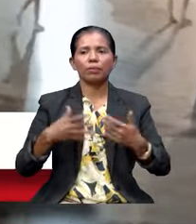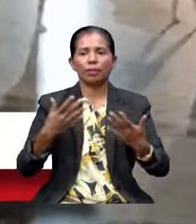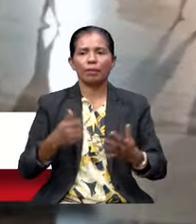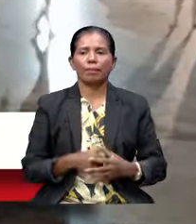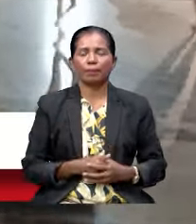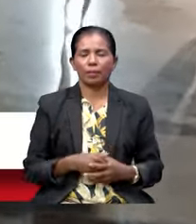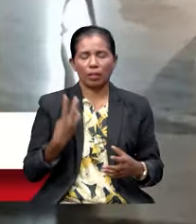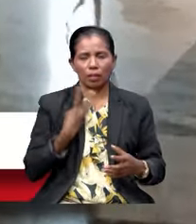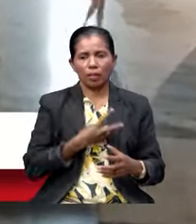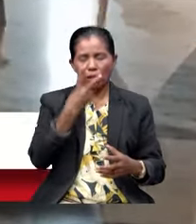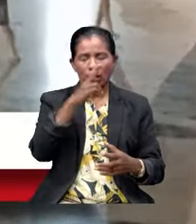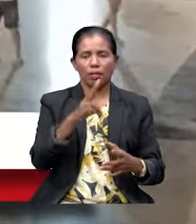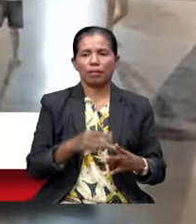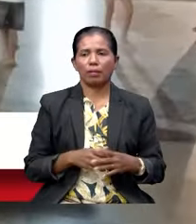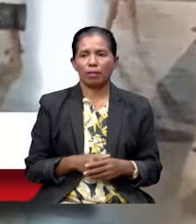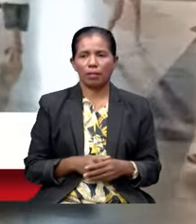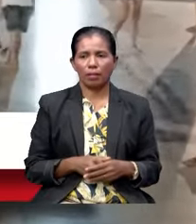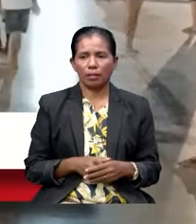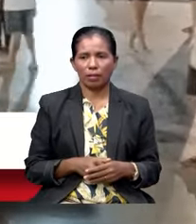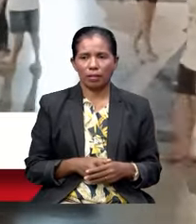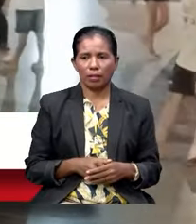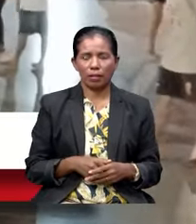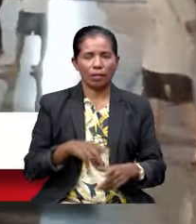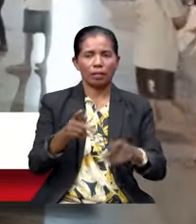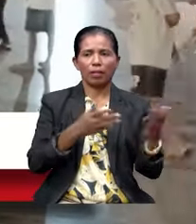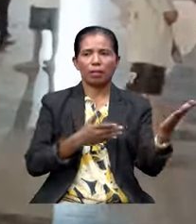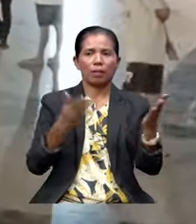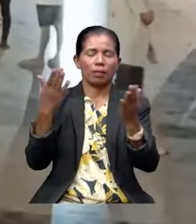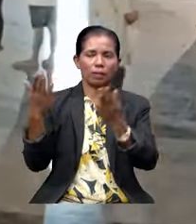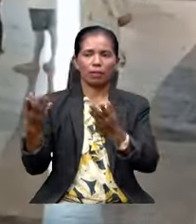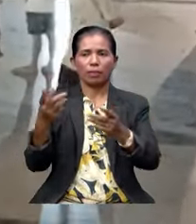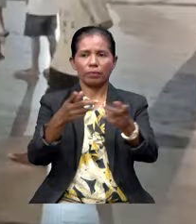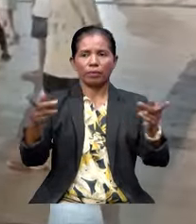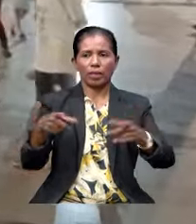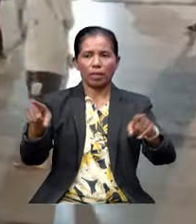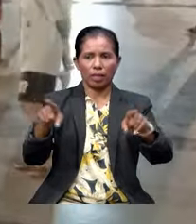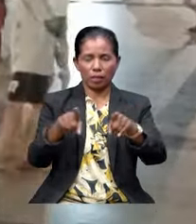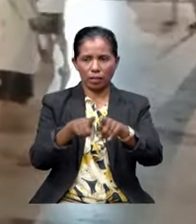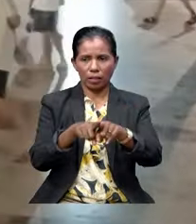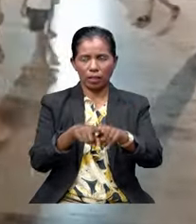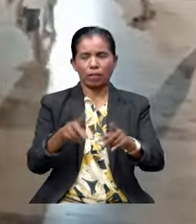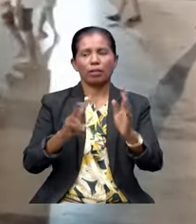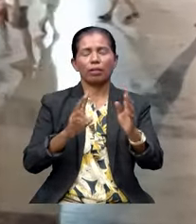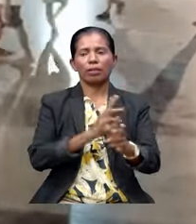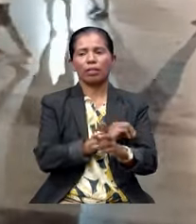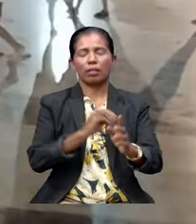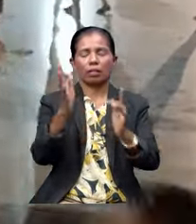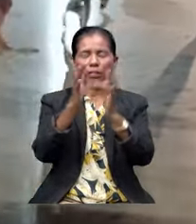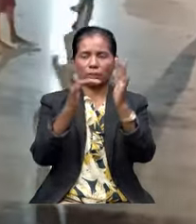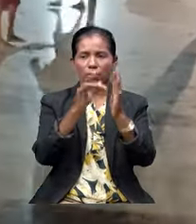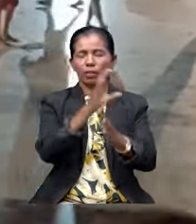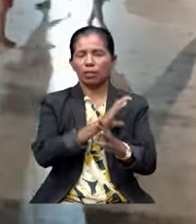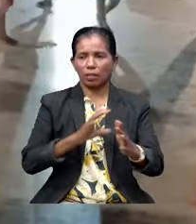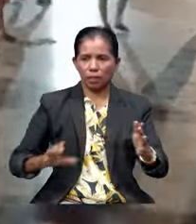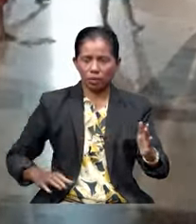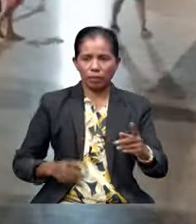kare kare kau emalori statu emalori ini kalau musuh na fatin sekarang ini oh na impeto iya cruz iya fatin